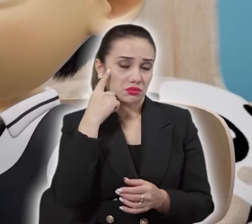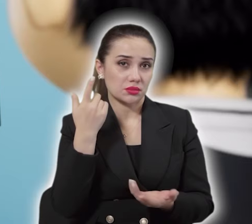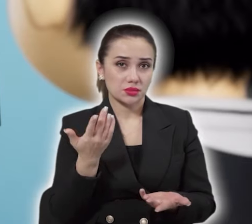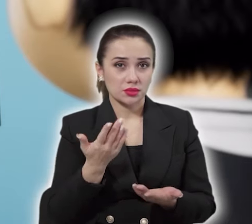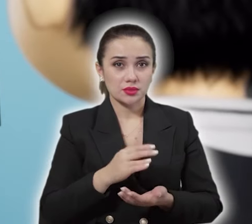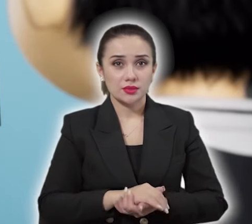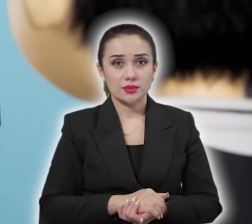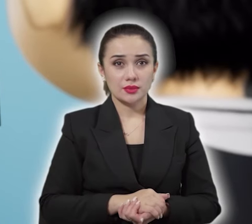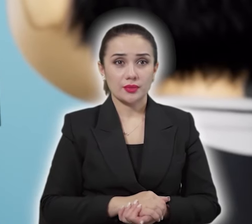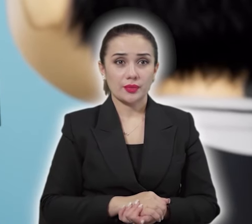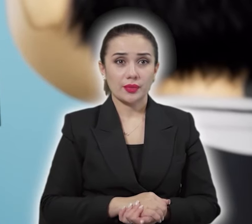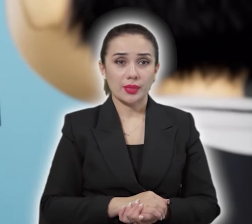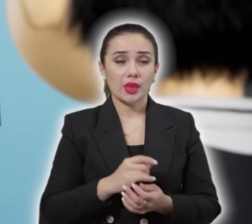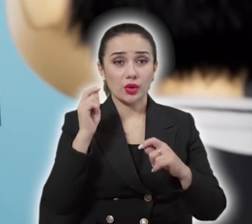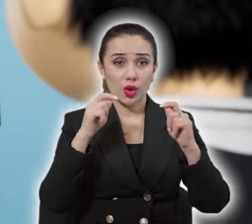o'zim.